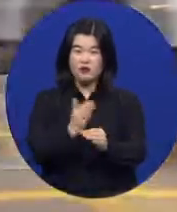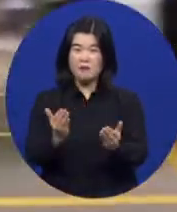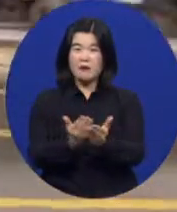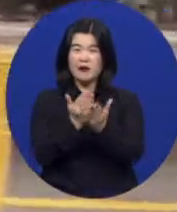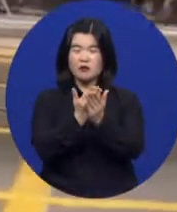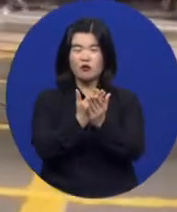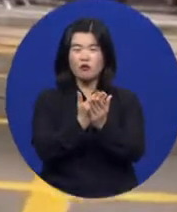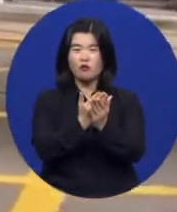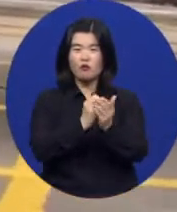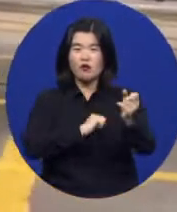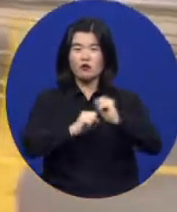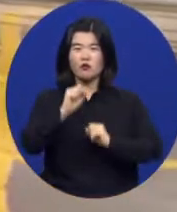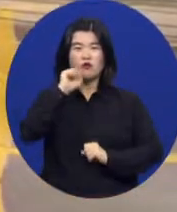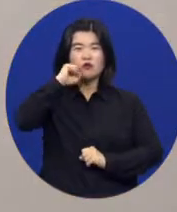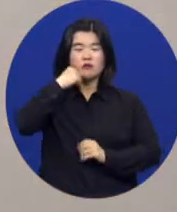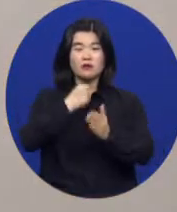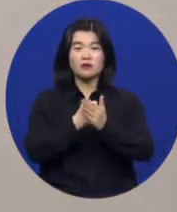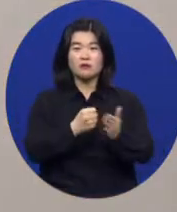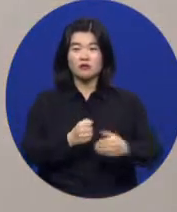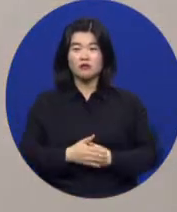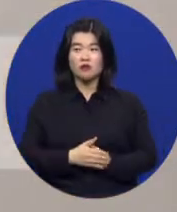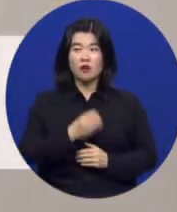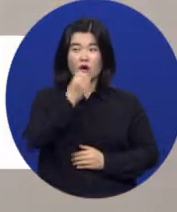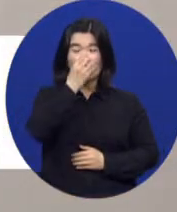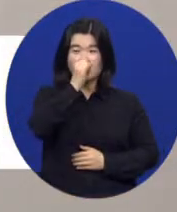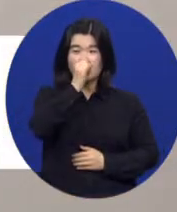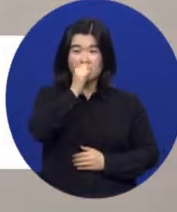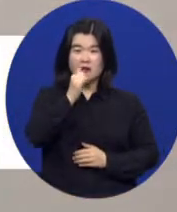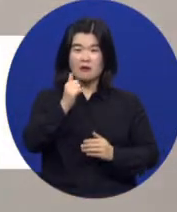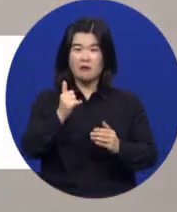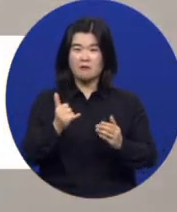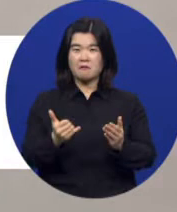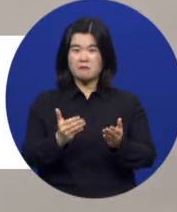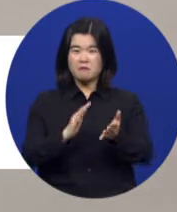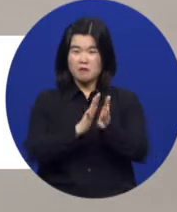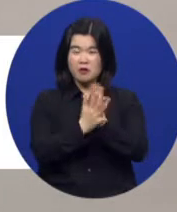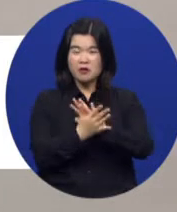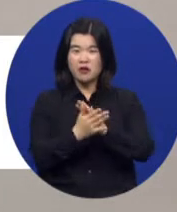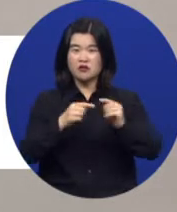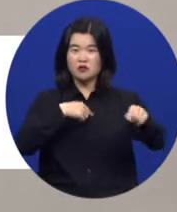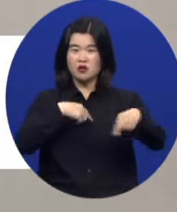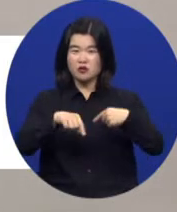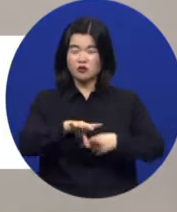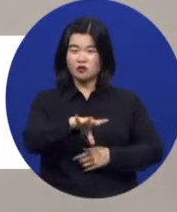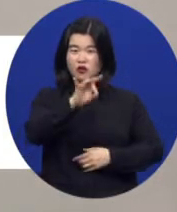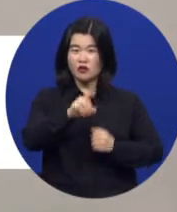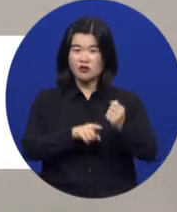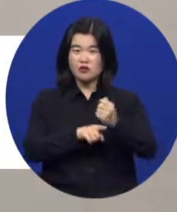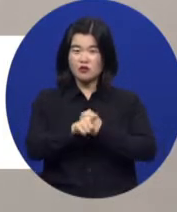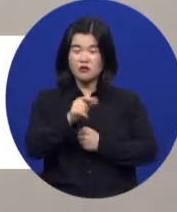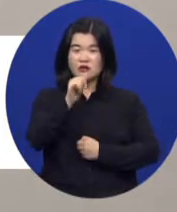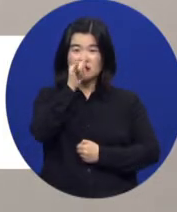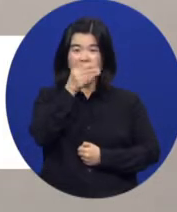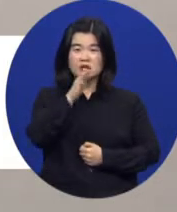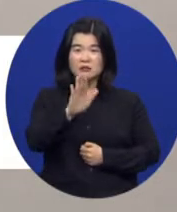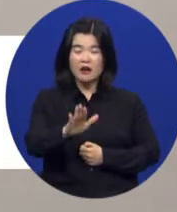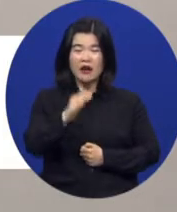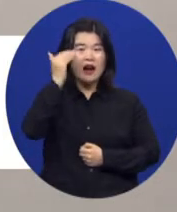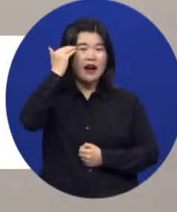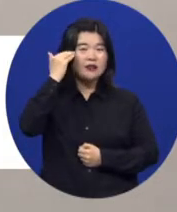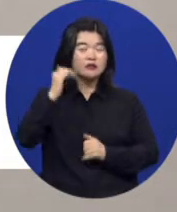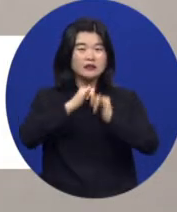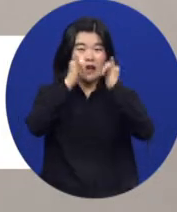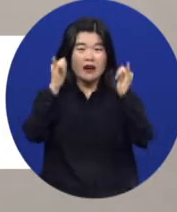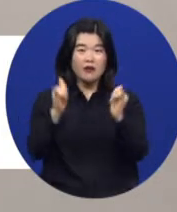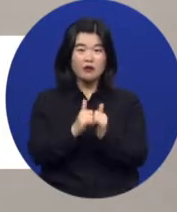활동이 어려워졌기 때문입니다. 홍콩의 변화된 정치적 환경이 우선적인 이유로 작동했겠지만 한국 사회의